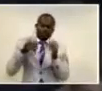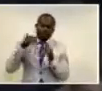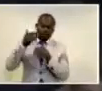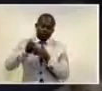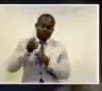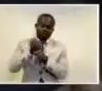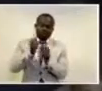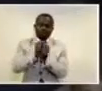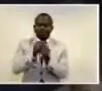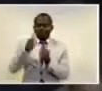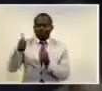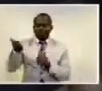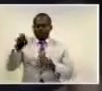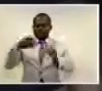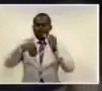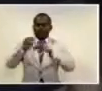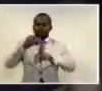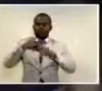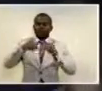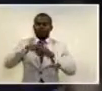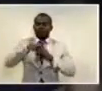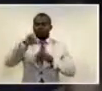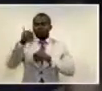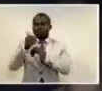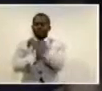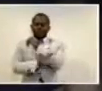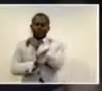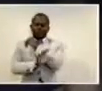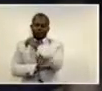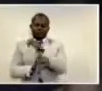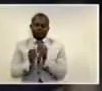dukorana n'andi masoko yo hanze y'imipaka yacu